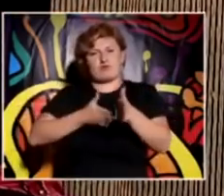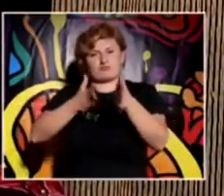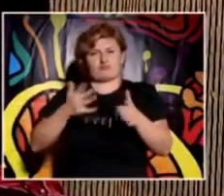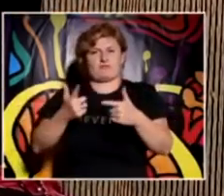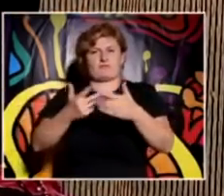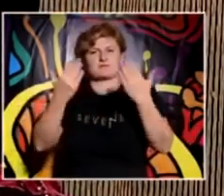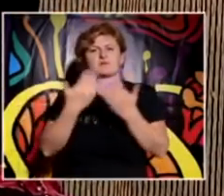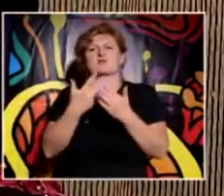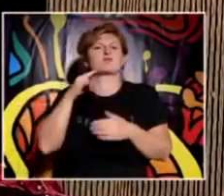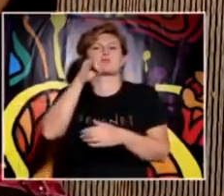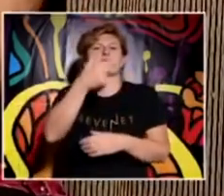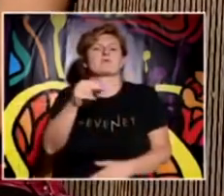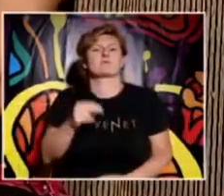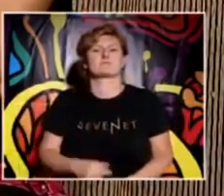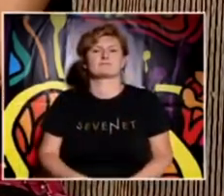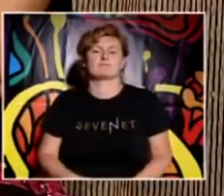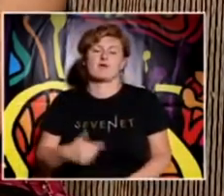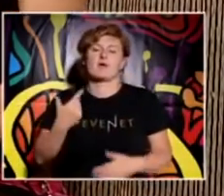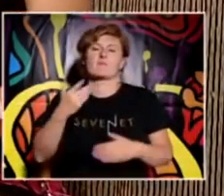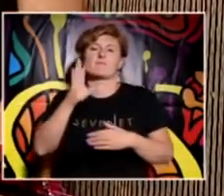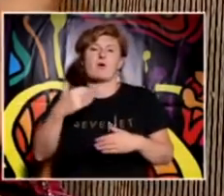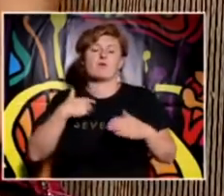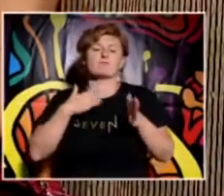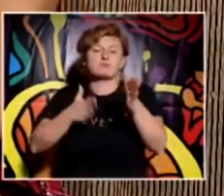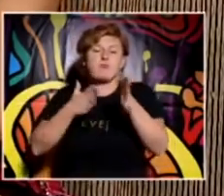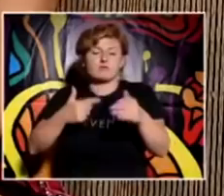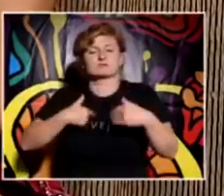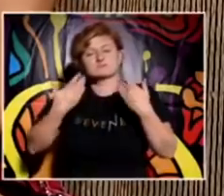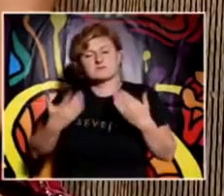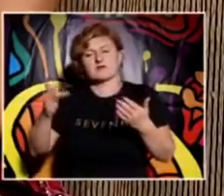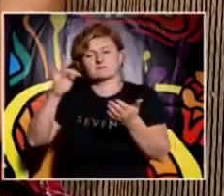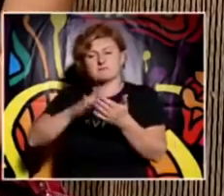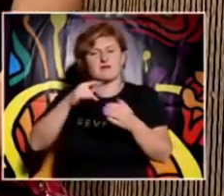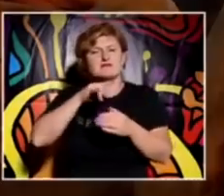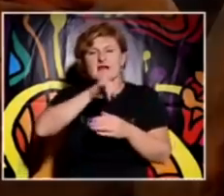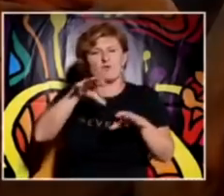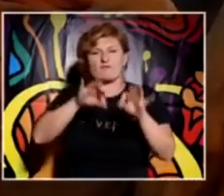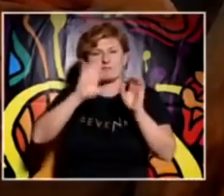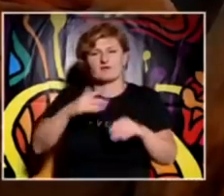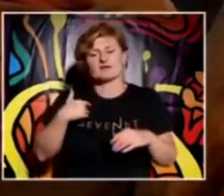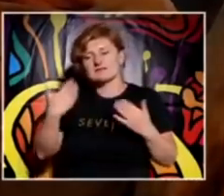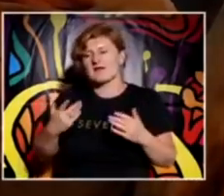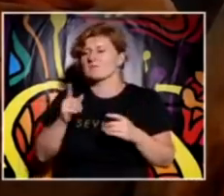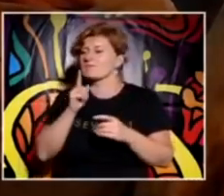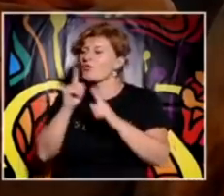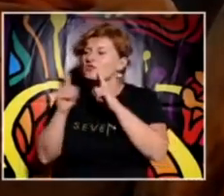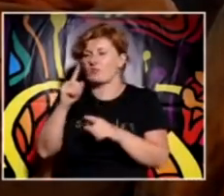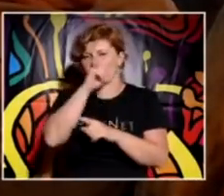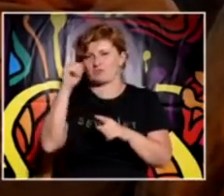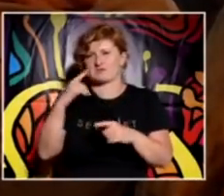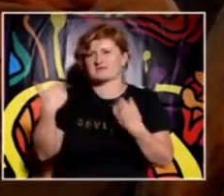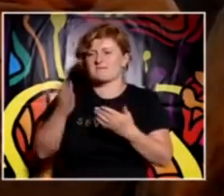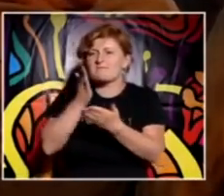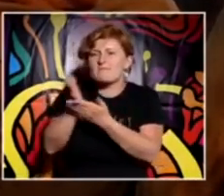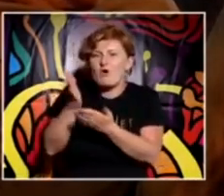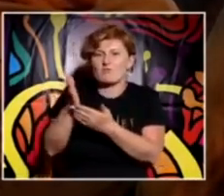tak zrobił? Siergiej chciał porozmawiać z ludźmi. Siergiej był bardzo otwarty, mimo że nie znał języków. Chciał wszystkim pomóc. Chciał pomóc nam,